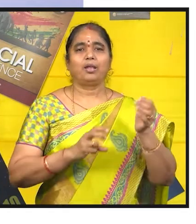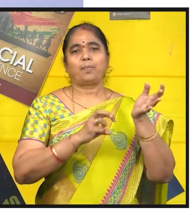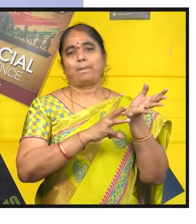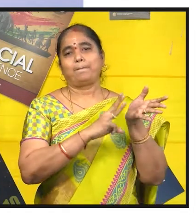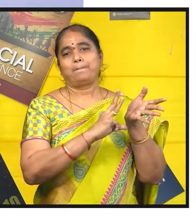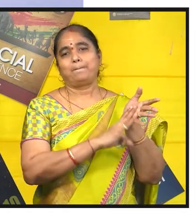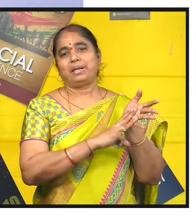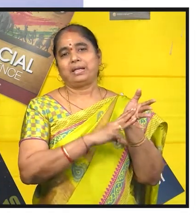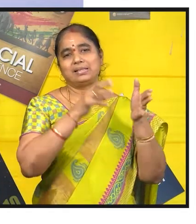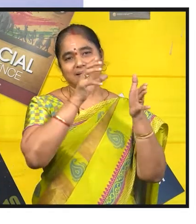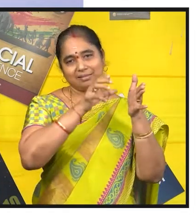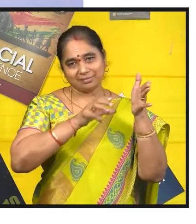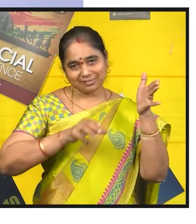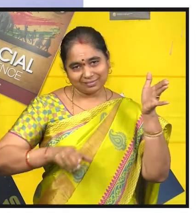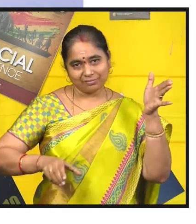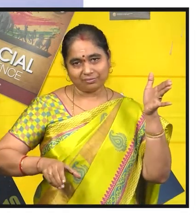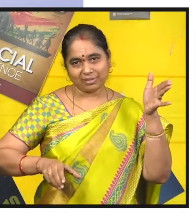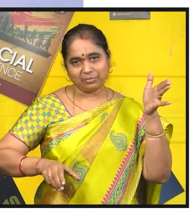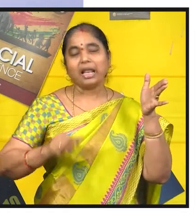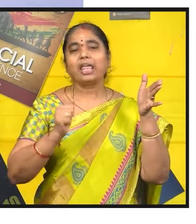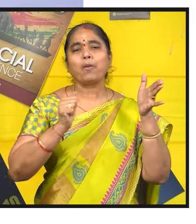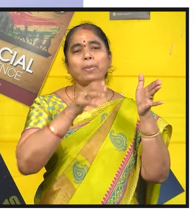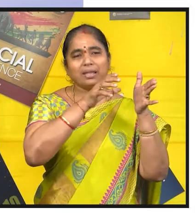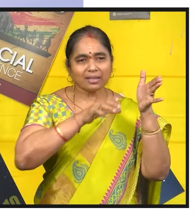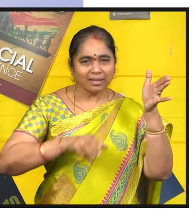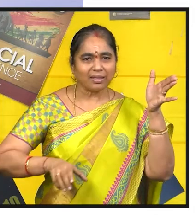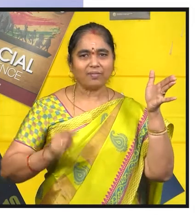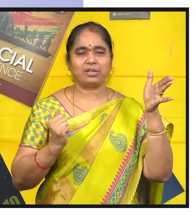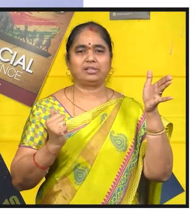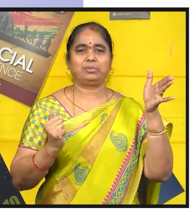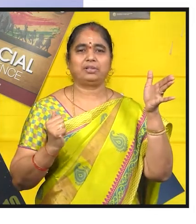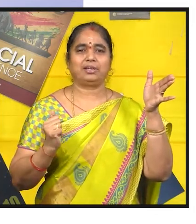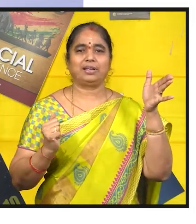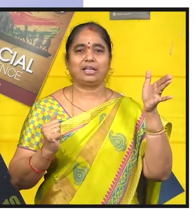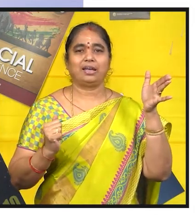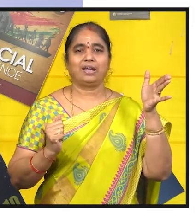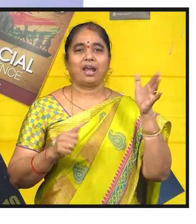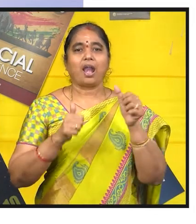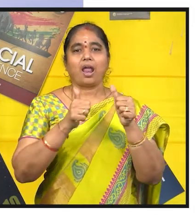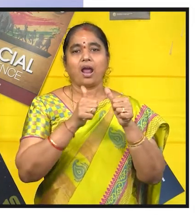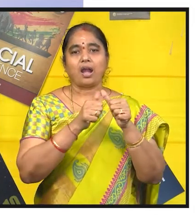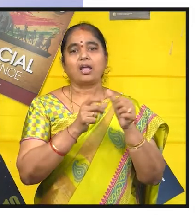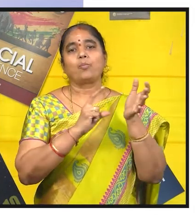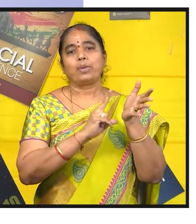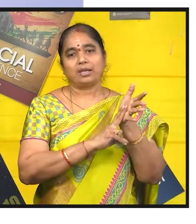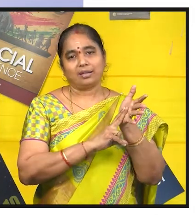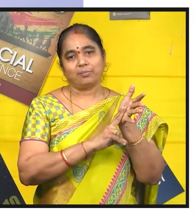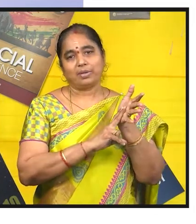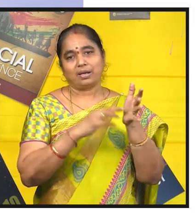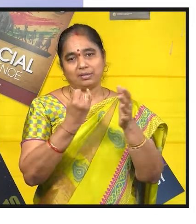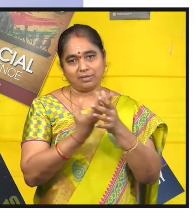பார்த்தீங்கன்னு தனிமங்களை வகைப்படுத்தினார், வரிசைப்படுத்தினார். எப்படி வரிசைப்படுத்துகிறார் அப்படின்னு சொல்லி பார்த்தீங்கன்னு அணு எண்ணிற்கு